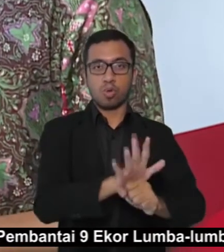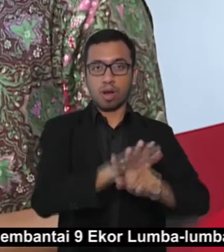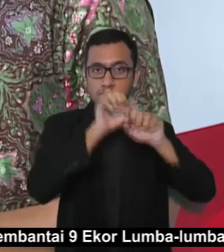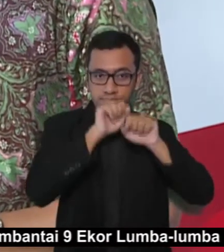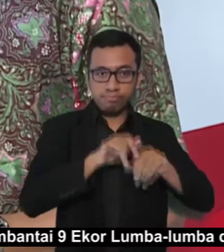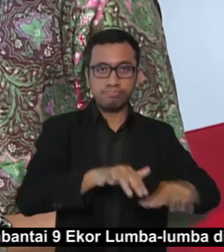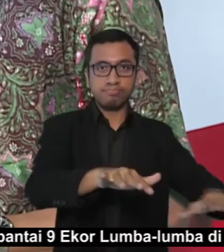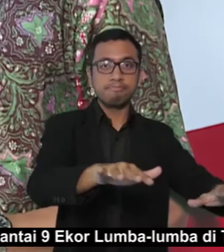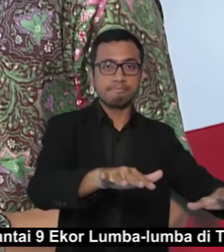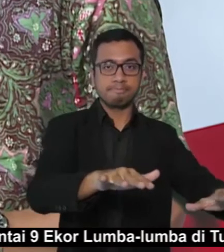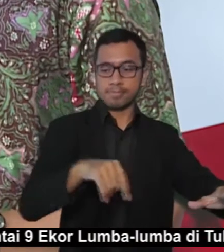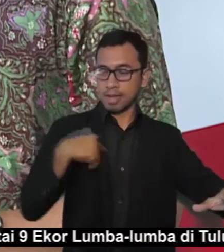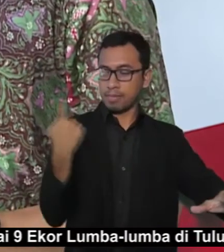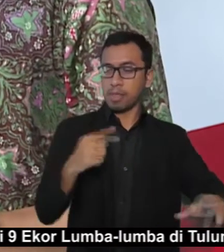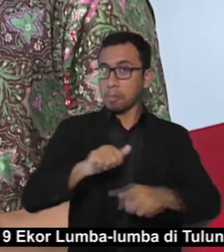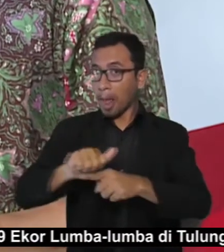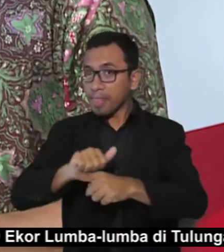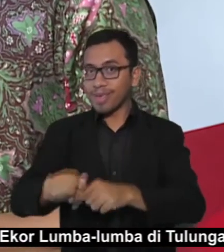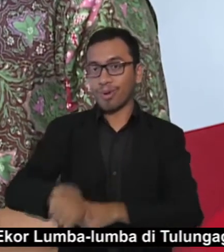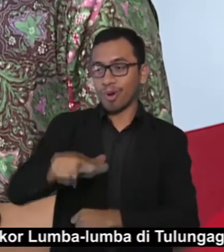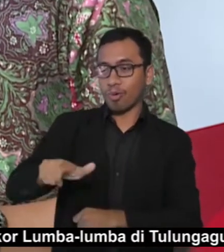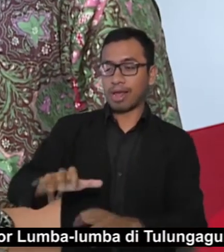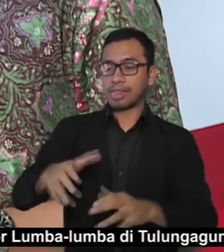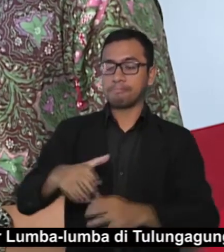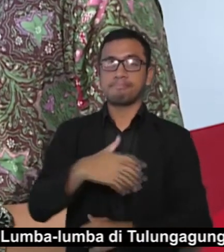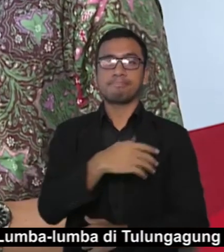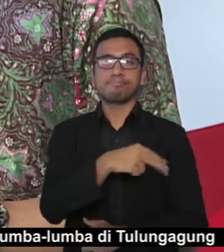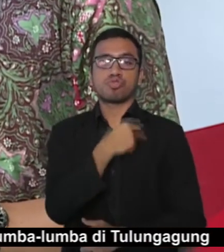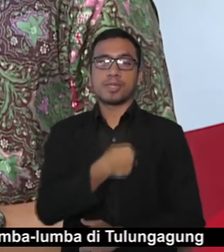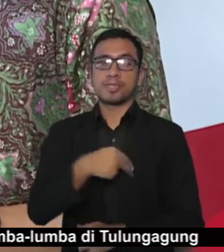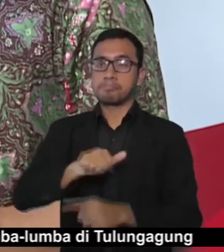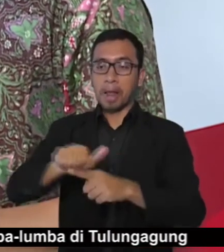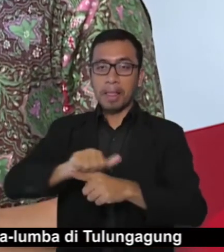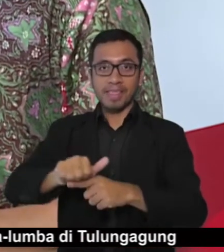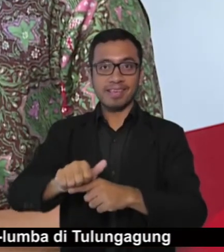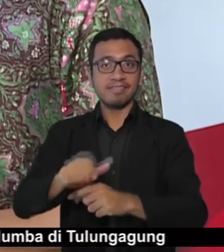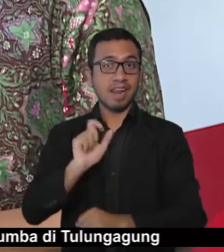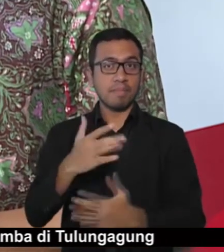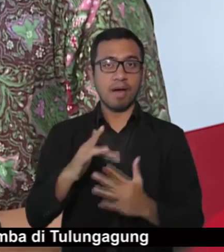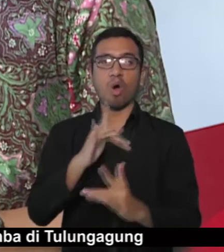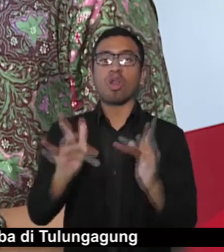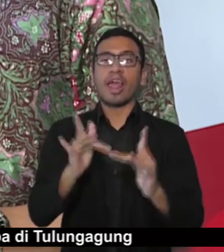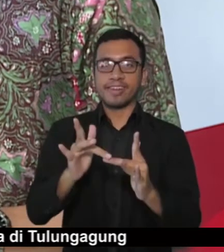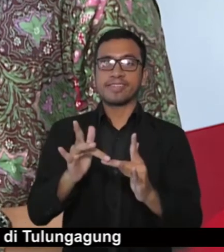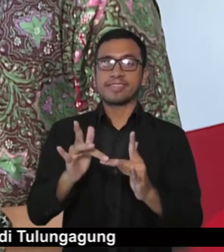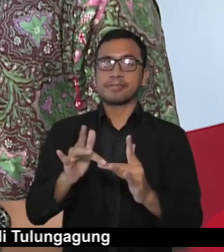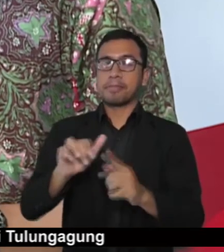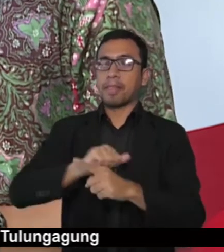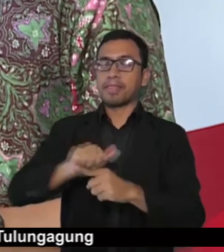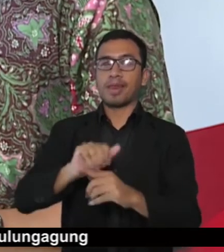dilakukan pelatihan Hai yang dilakukan Wahyu online dan sudah menjalankan prinsip-prinsip